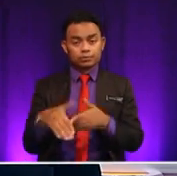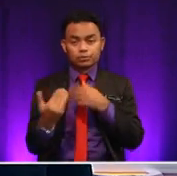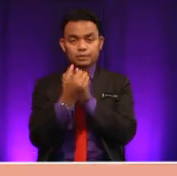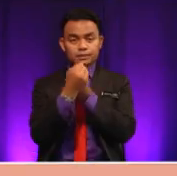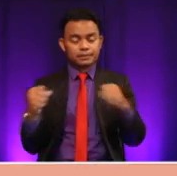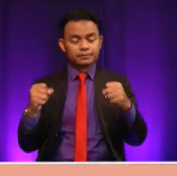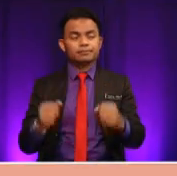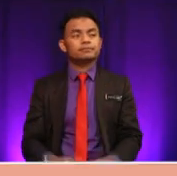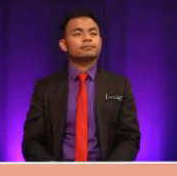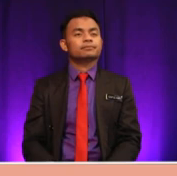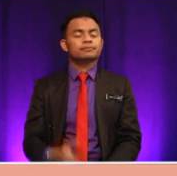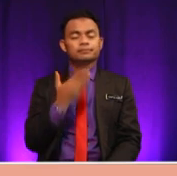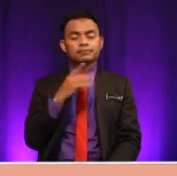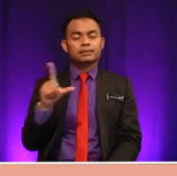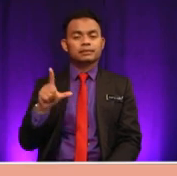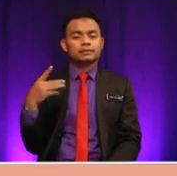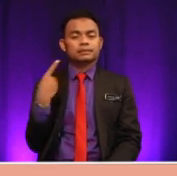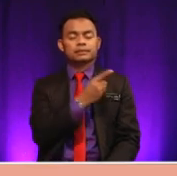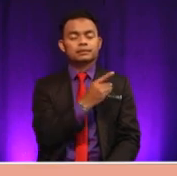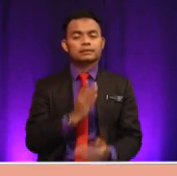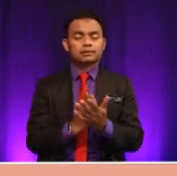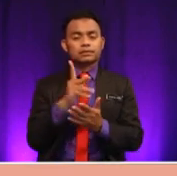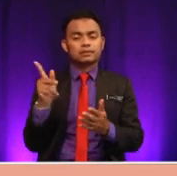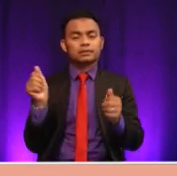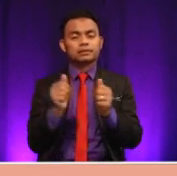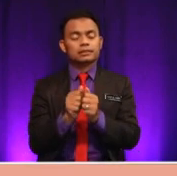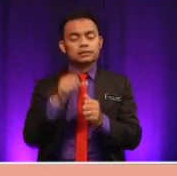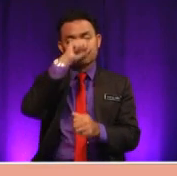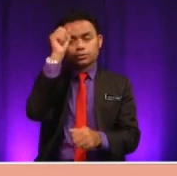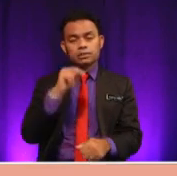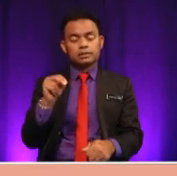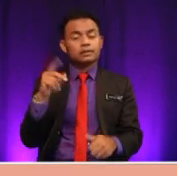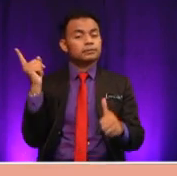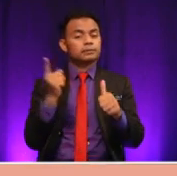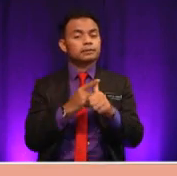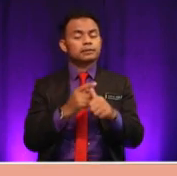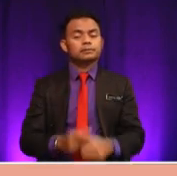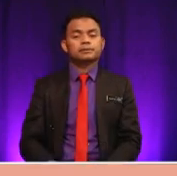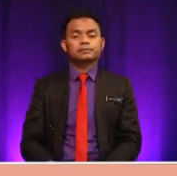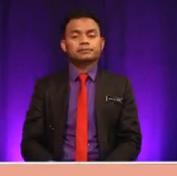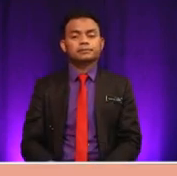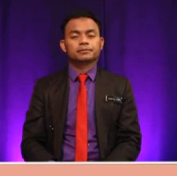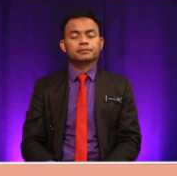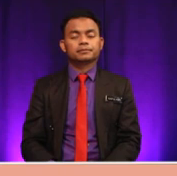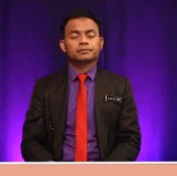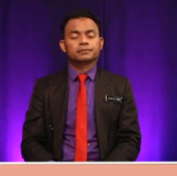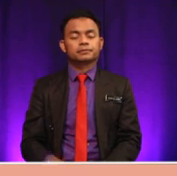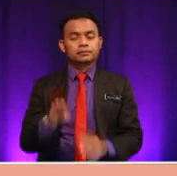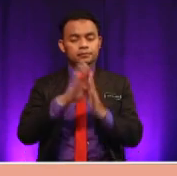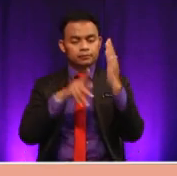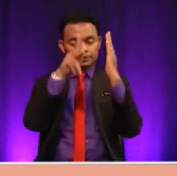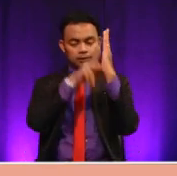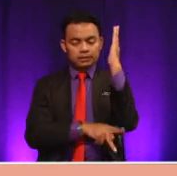oke itu teruskan dengan soal yang pertama Oke kita tengok di situ berdasarkan